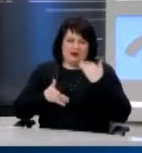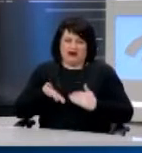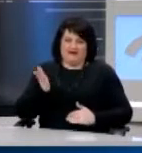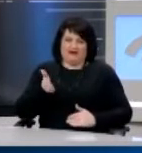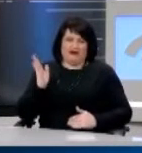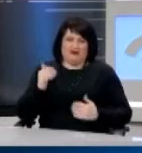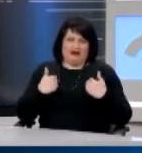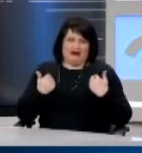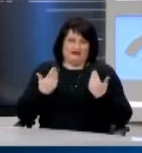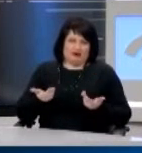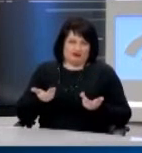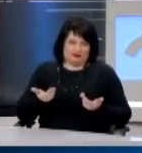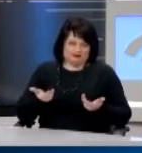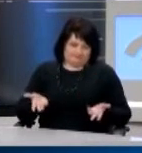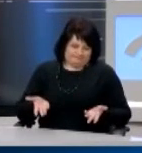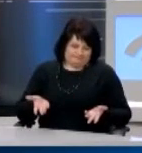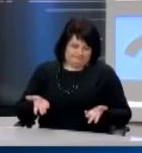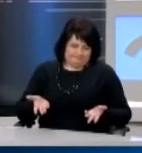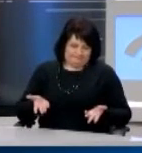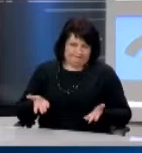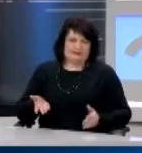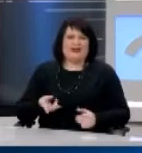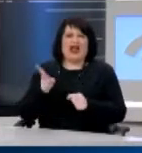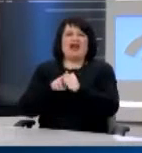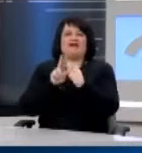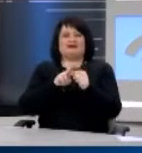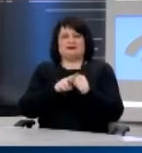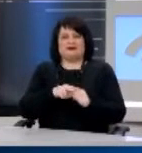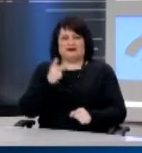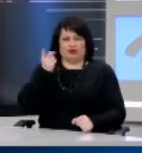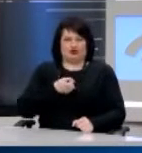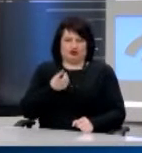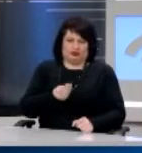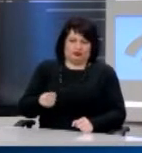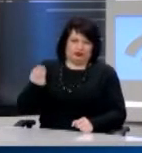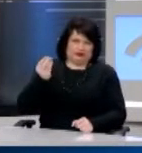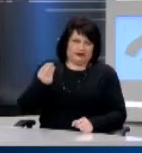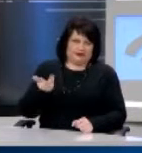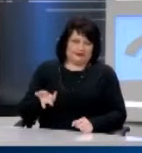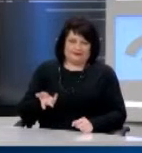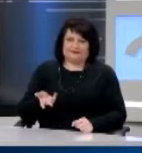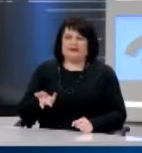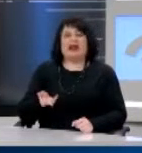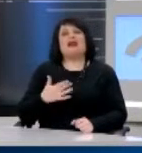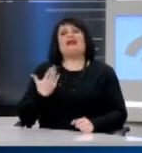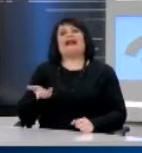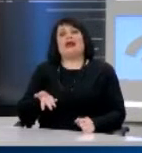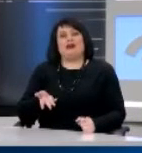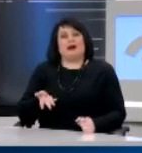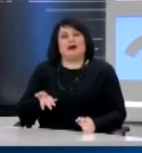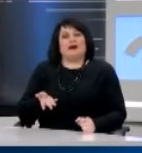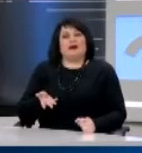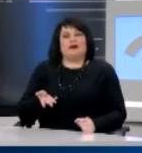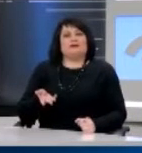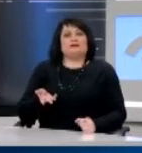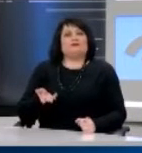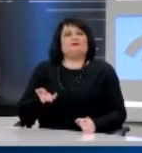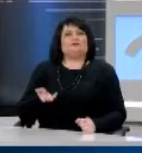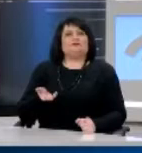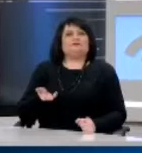μείωσης των γεννήσεων και αύξηση των θανάτων, δηλαδή την τάση να γίνεται